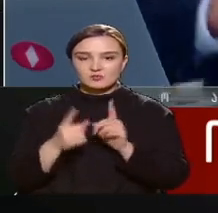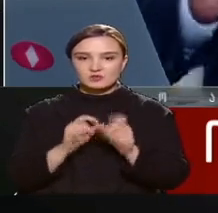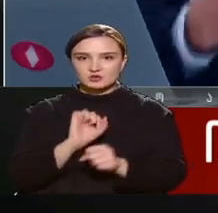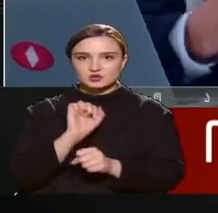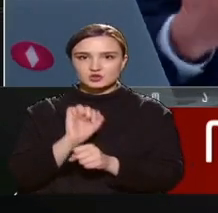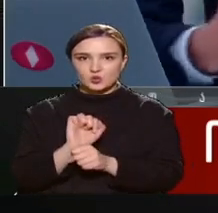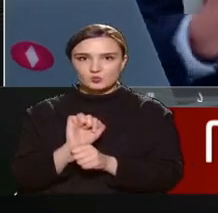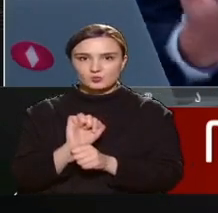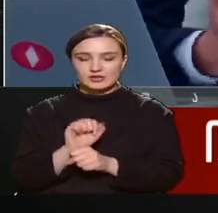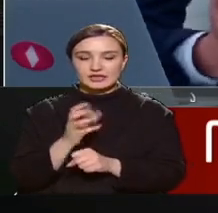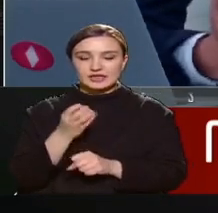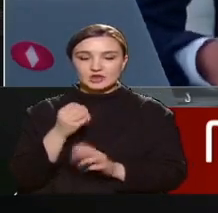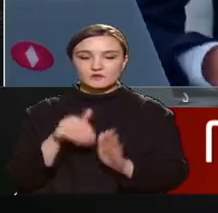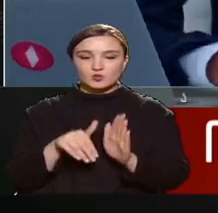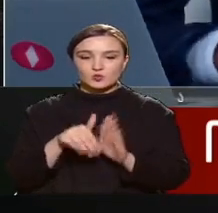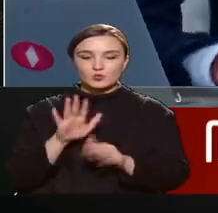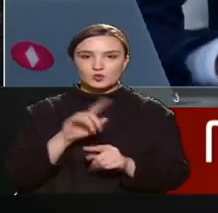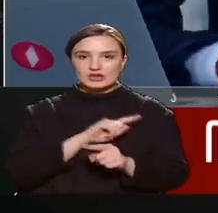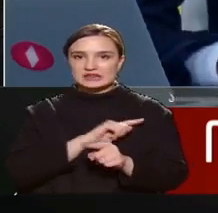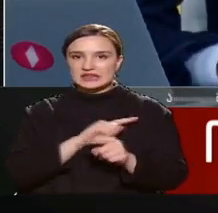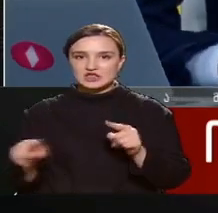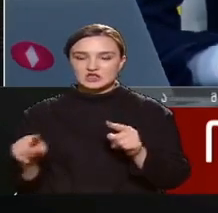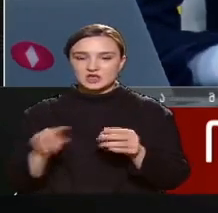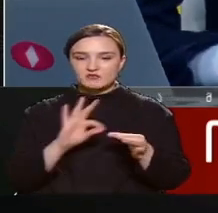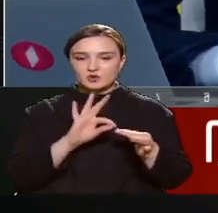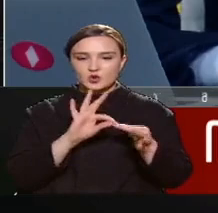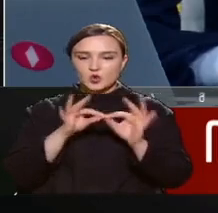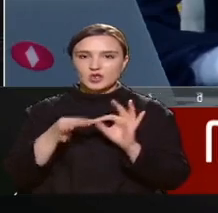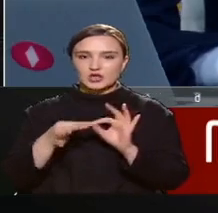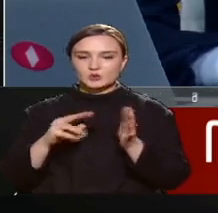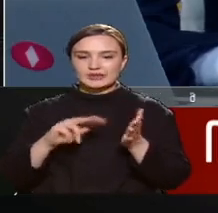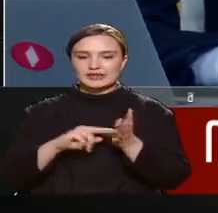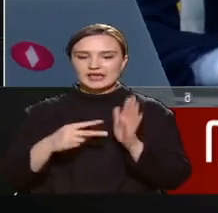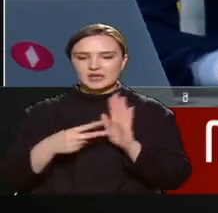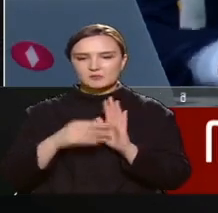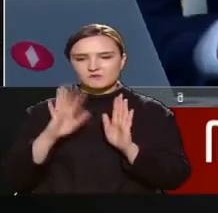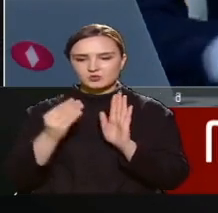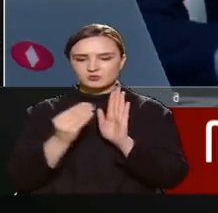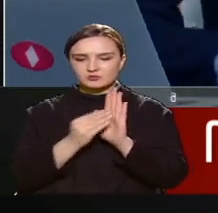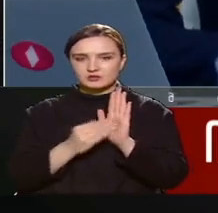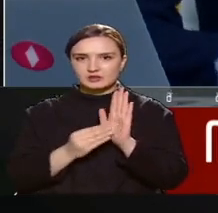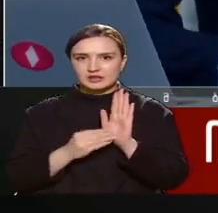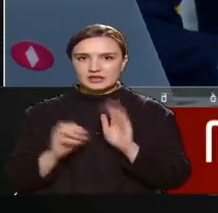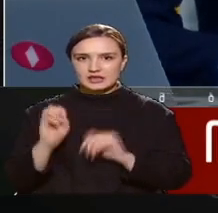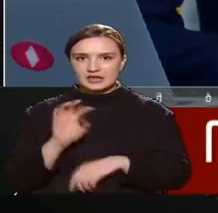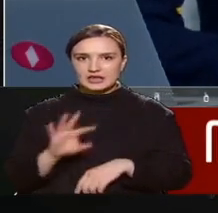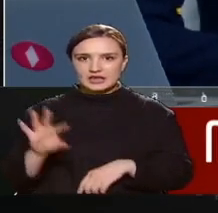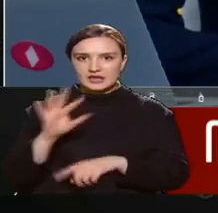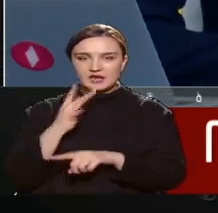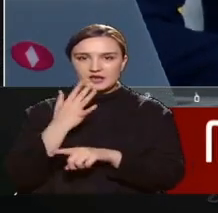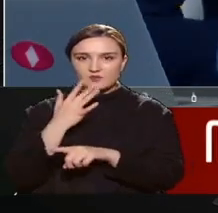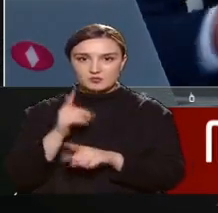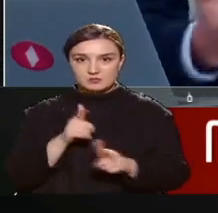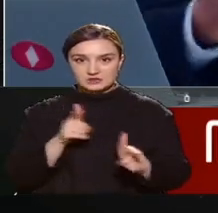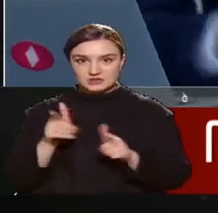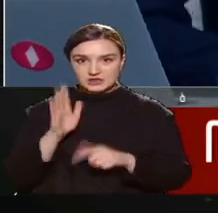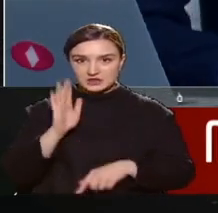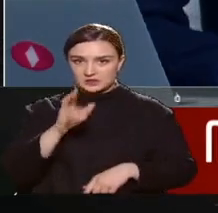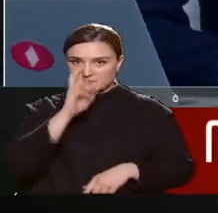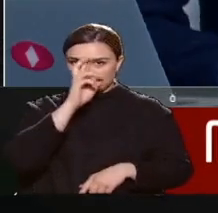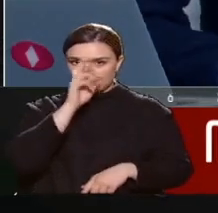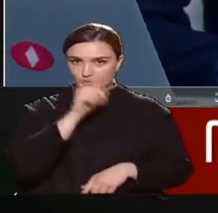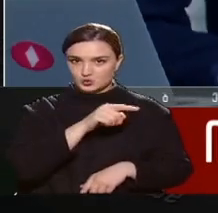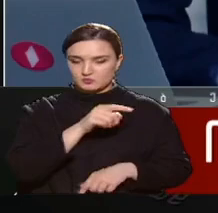ახლა კიდევ უფრო დაჩქარებული და კონკრეტული გეგმა რო გაგვიწეროს ევროკავშირმა, მზად იქნება ჩვენი ხელისუფლება, რომ